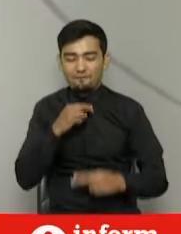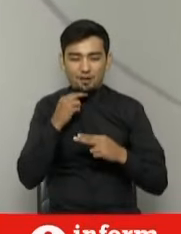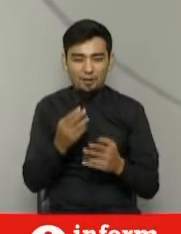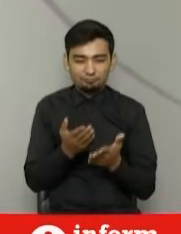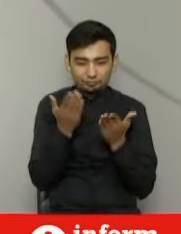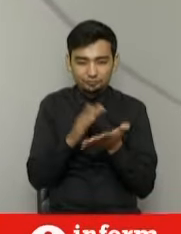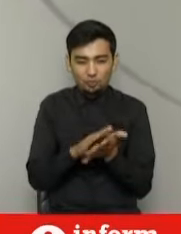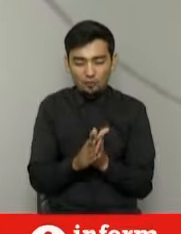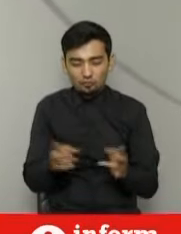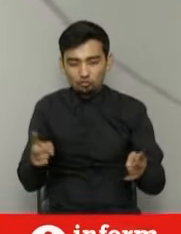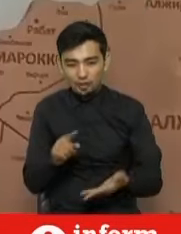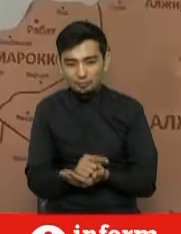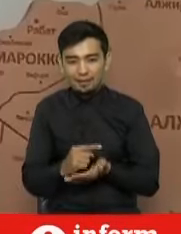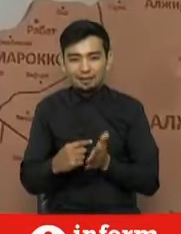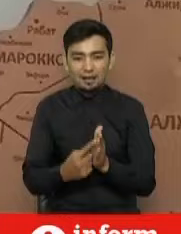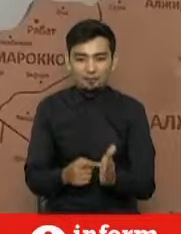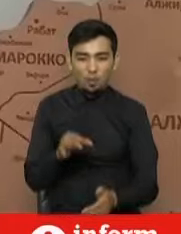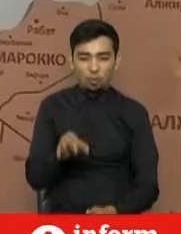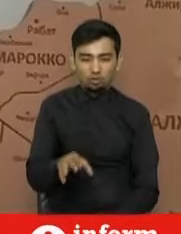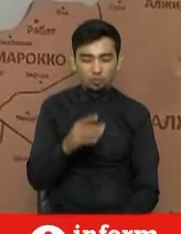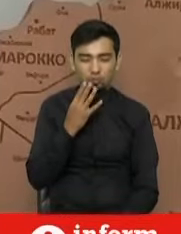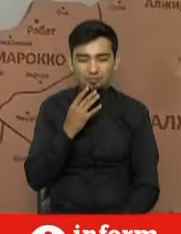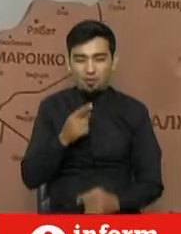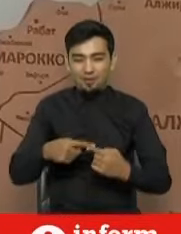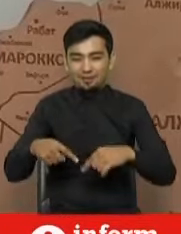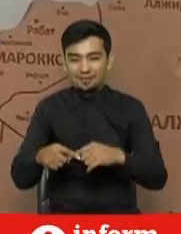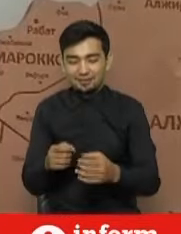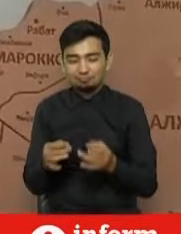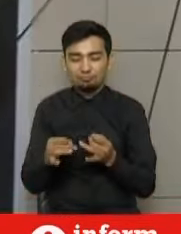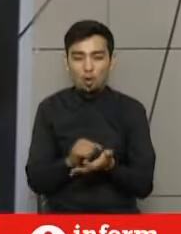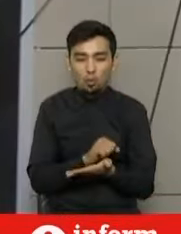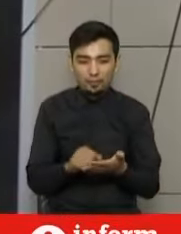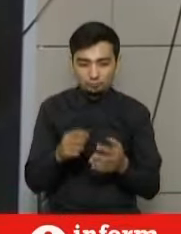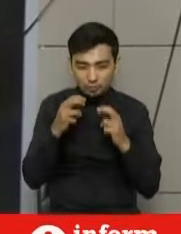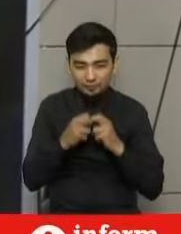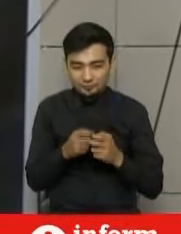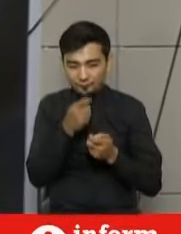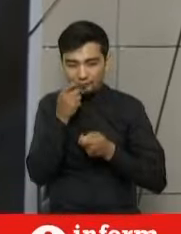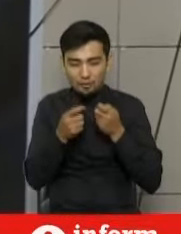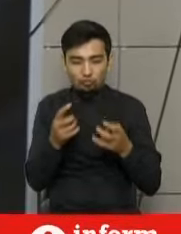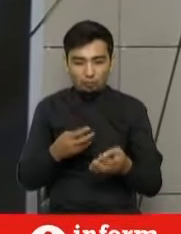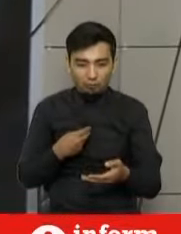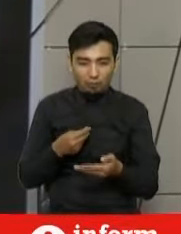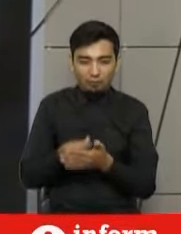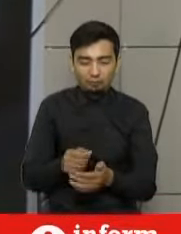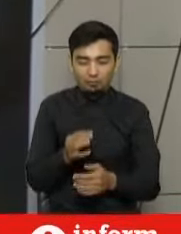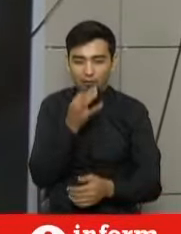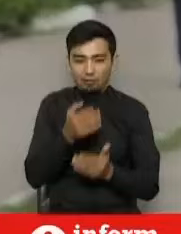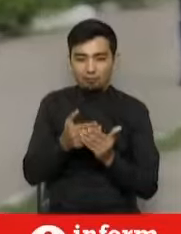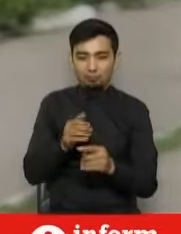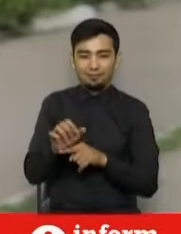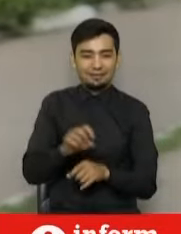изучать договоры требовать от туристических организаций документы и внимательно их проверять и не перечислять ра деньги в